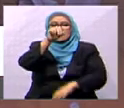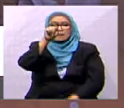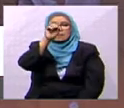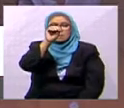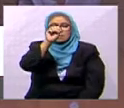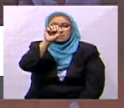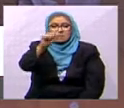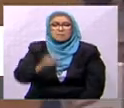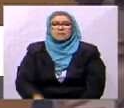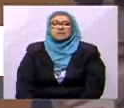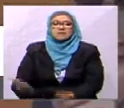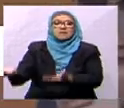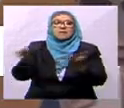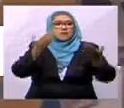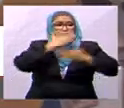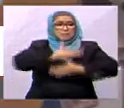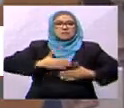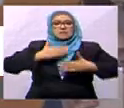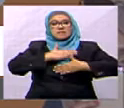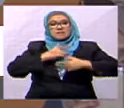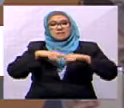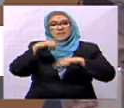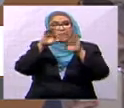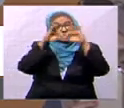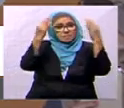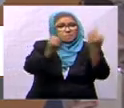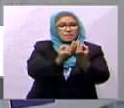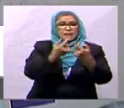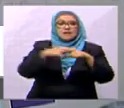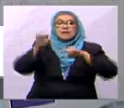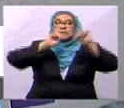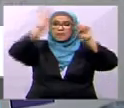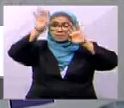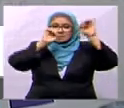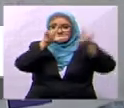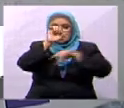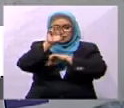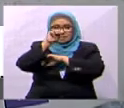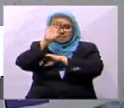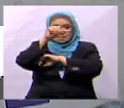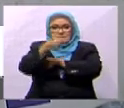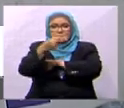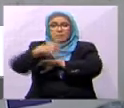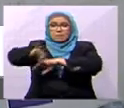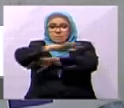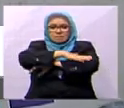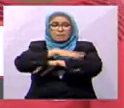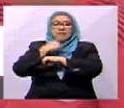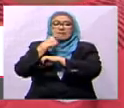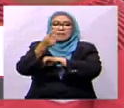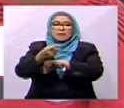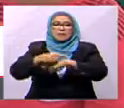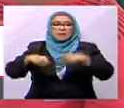Selain membawa hiburan untuk seisi keluarga, Festa Sehati at Lembah Pantai bertujuan merayakan perkhidmatan kerajaan kepada semua